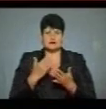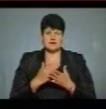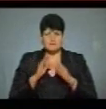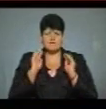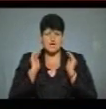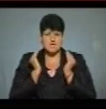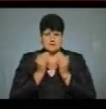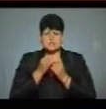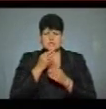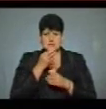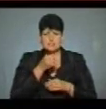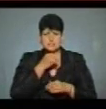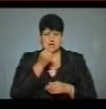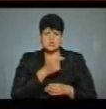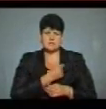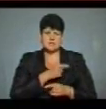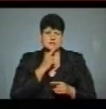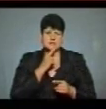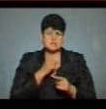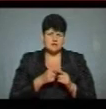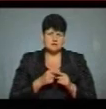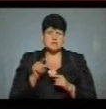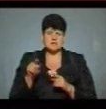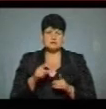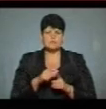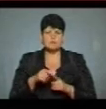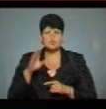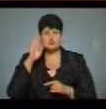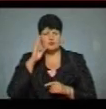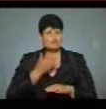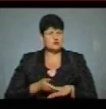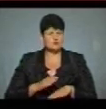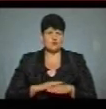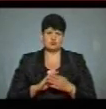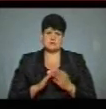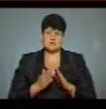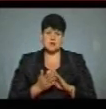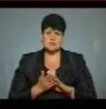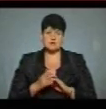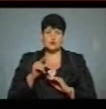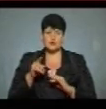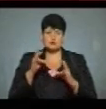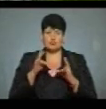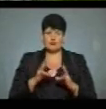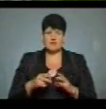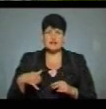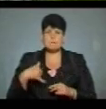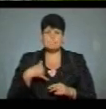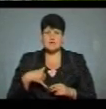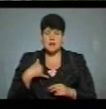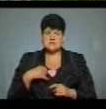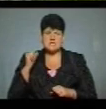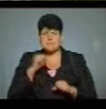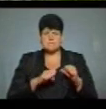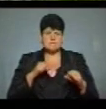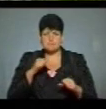повідомила старша медсестра медзакладу Тетяна Дмитрик. За її словами, чоловік у важкому стані. Його травмували праскою і били